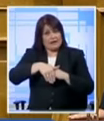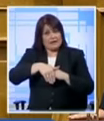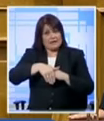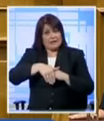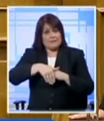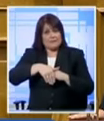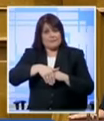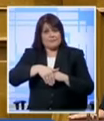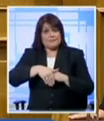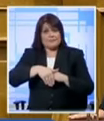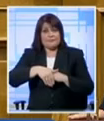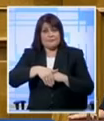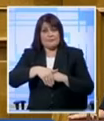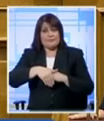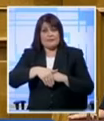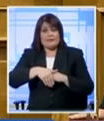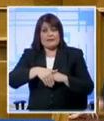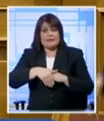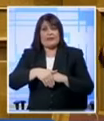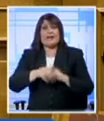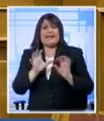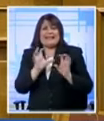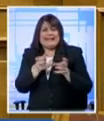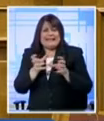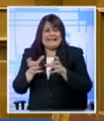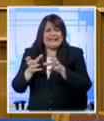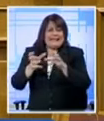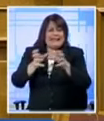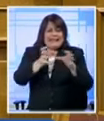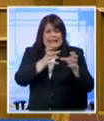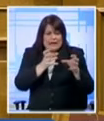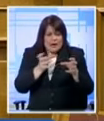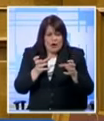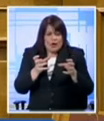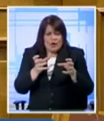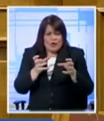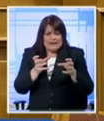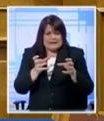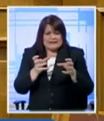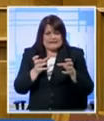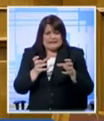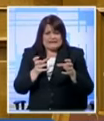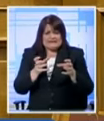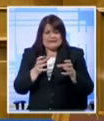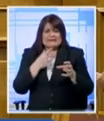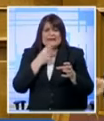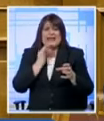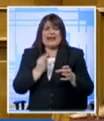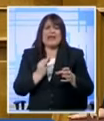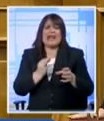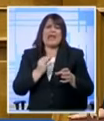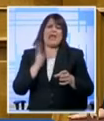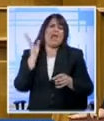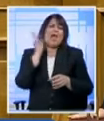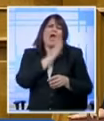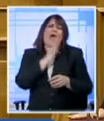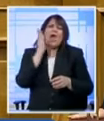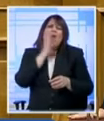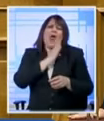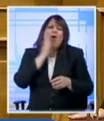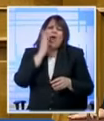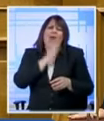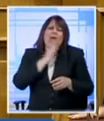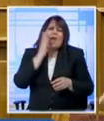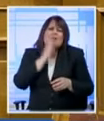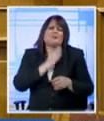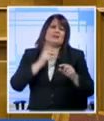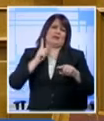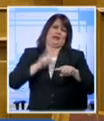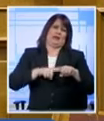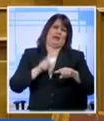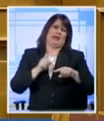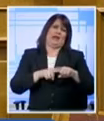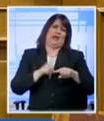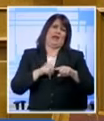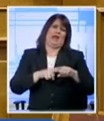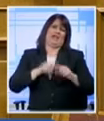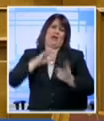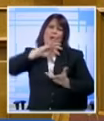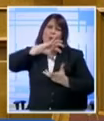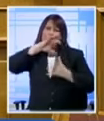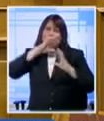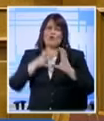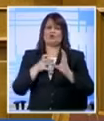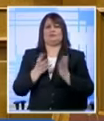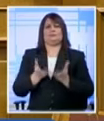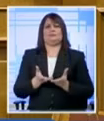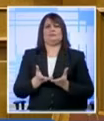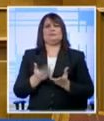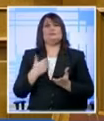σήμερα το βράδυ δεν υπάρχει ένα κανάλι που να μην ξεφτιλίζει την πατρίδα μας. Εγώ έκανα ό,τι